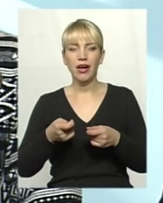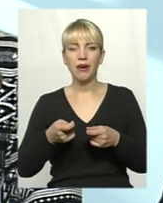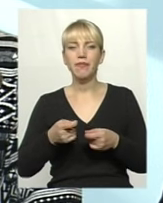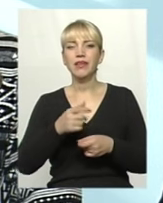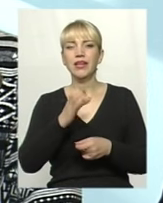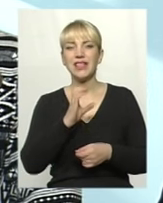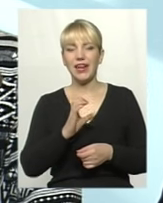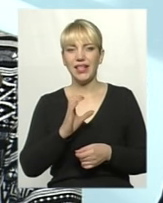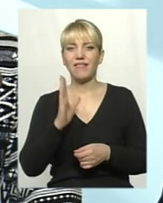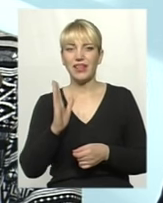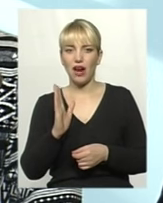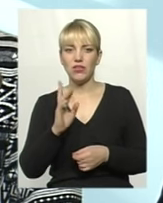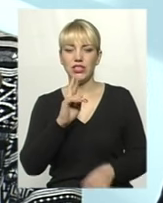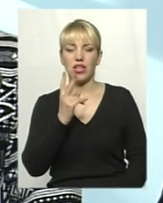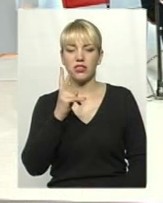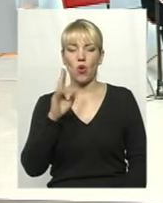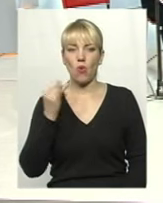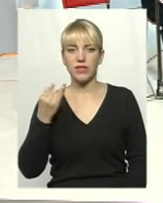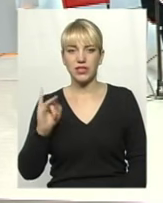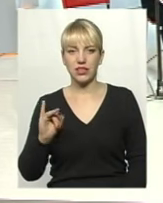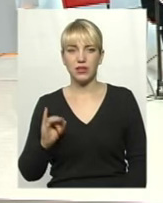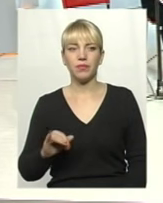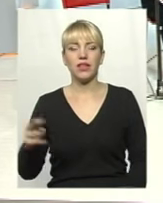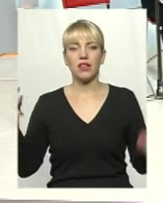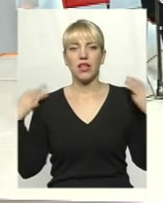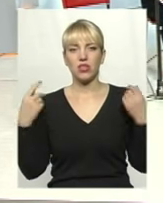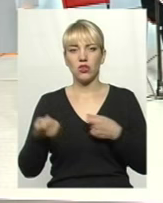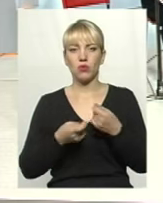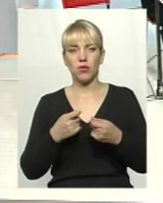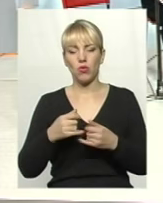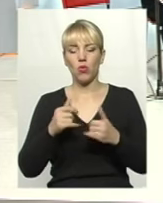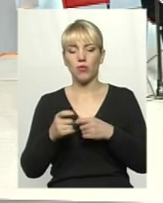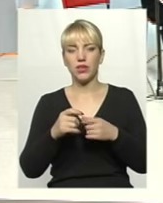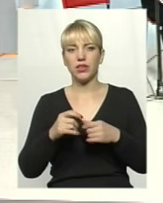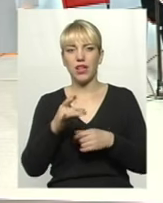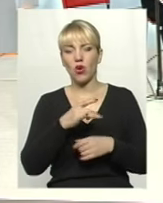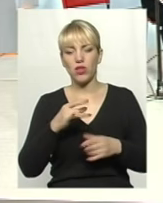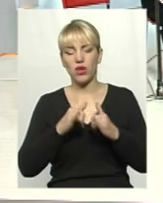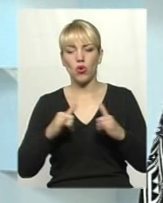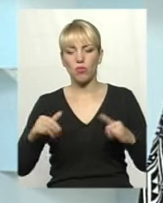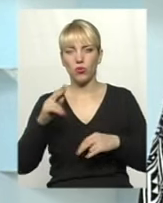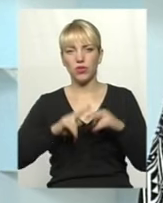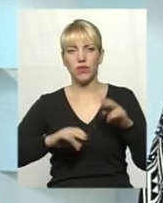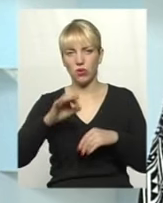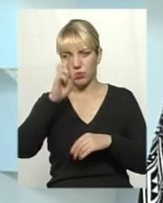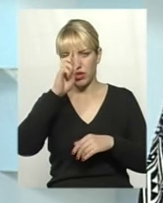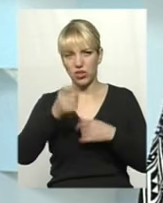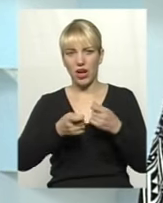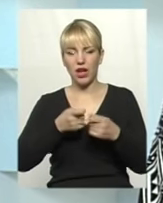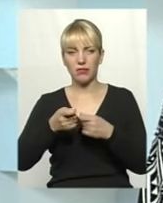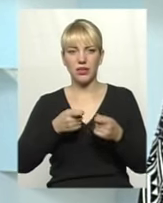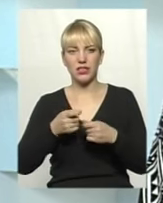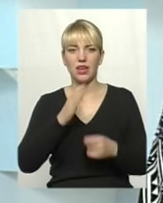самоврядування Сергієм Віталійовичем Яцьковським, начальником управління регіонального розвитку та будівництва Хмельницької облдержадміністрації